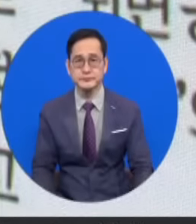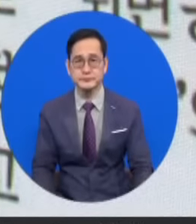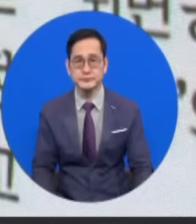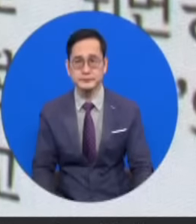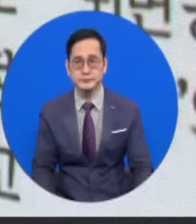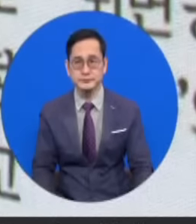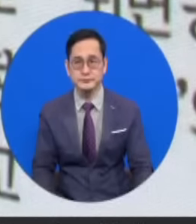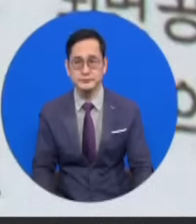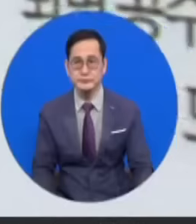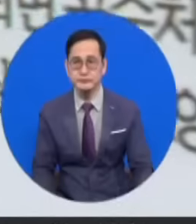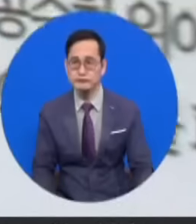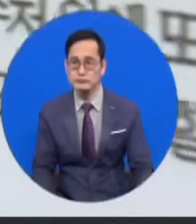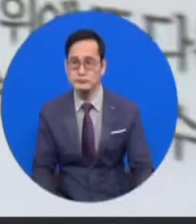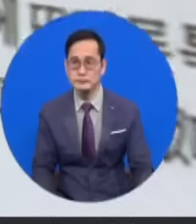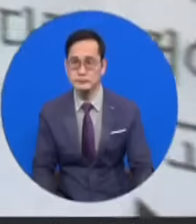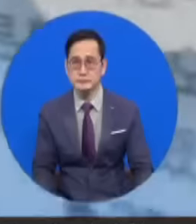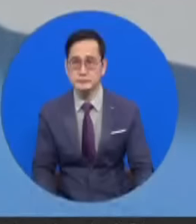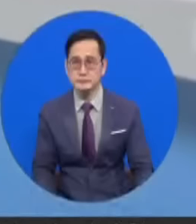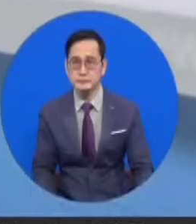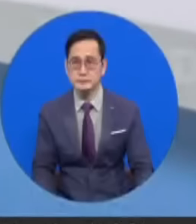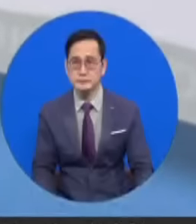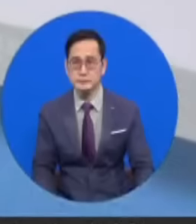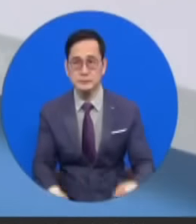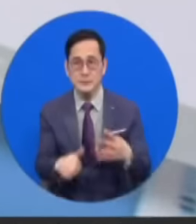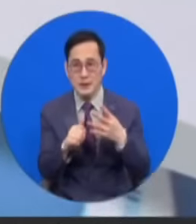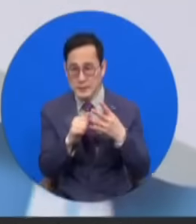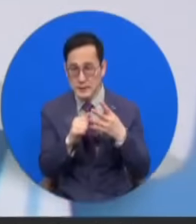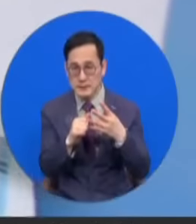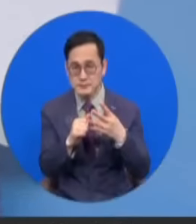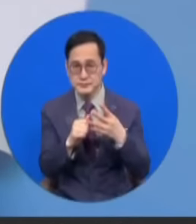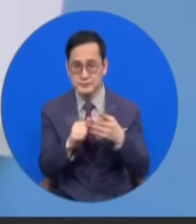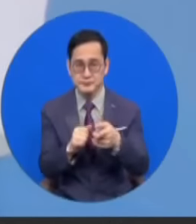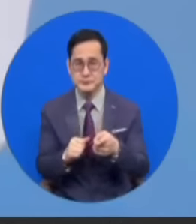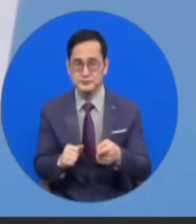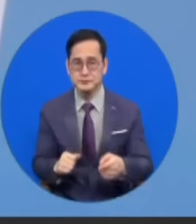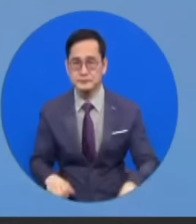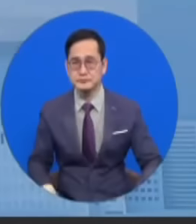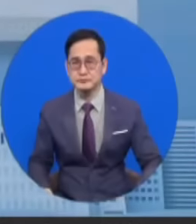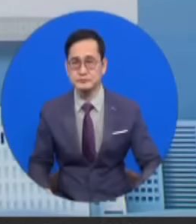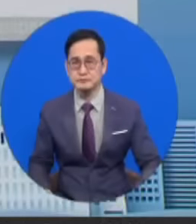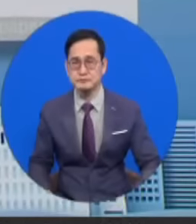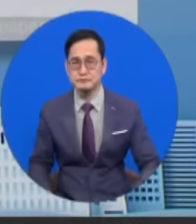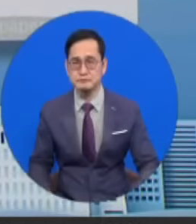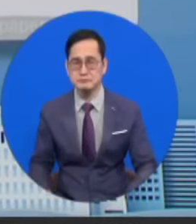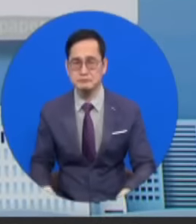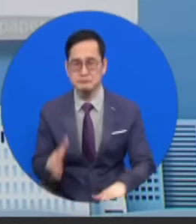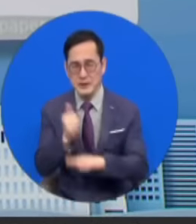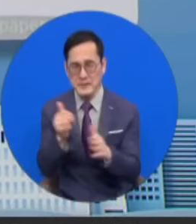부인을 했습니다. 이어서 다음 키워드입니다. 세 번째 키워드는 완주, 한겨레 신문 6면입니다.